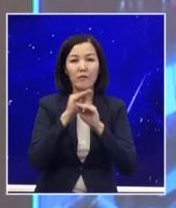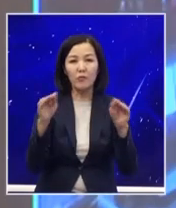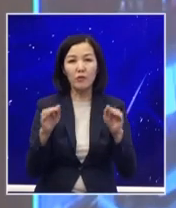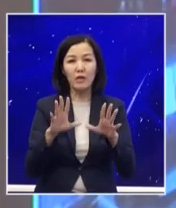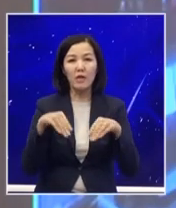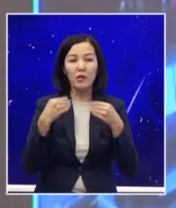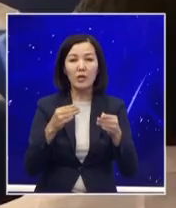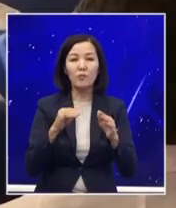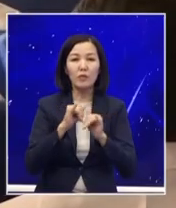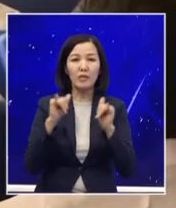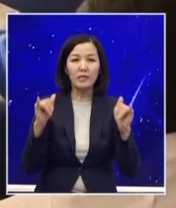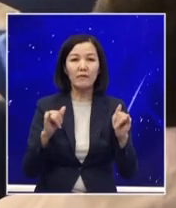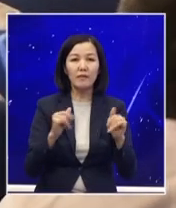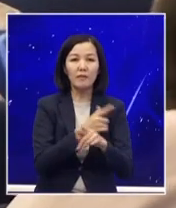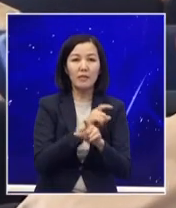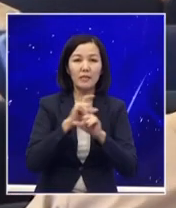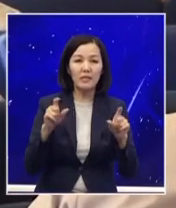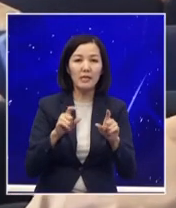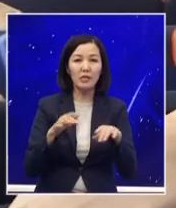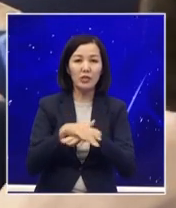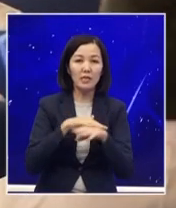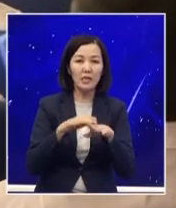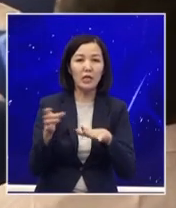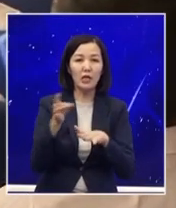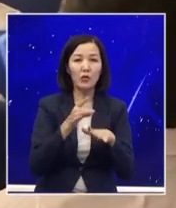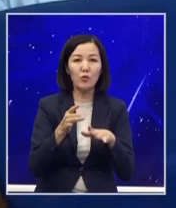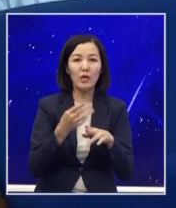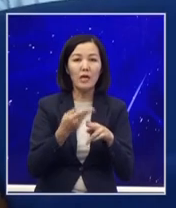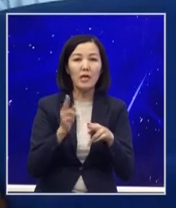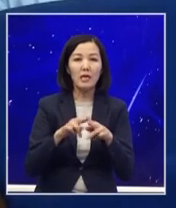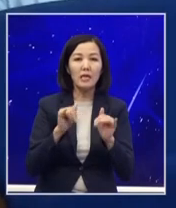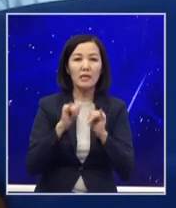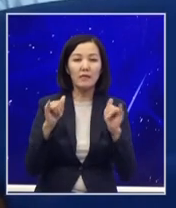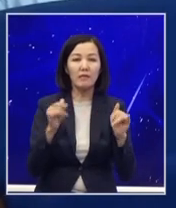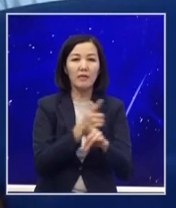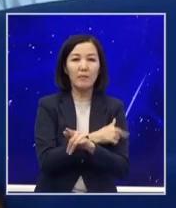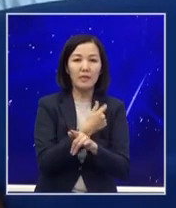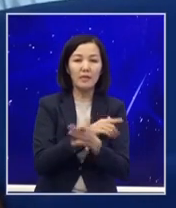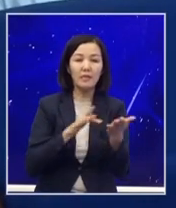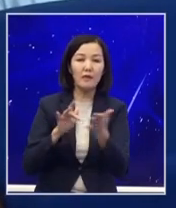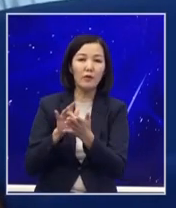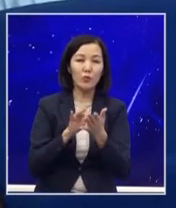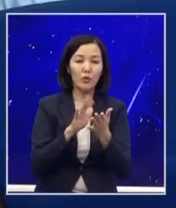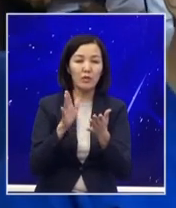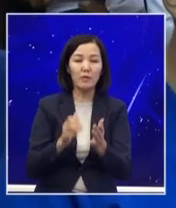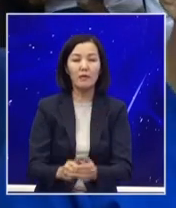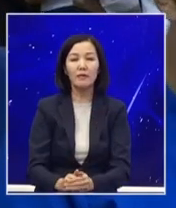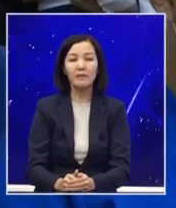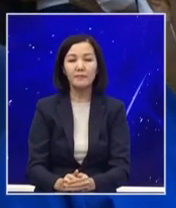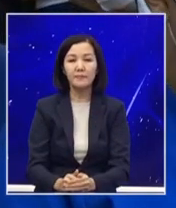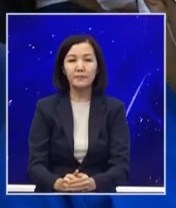уровне даст импульс как развития медицины для жителей региона и страны, так и развития медицинского туризма.